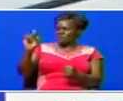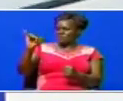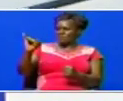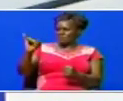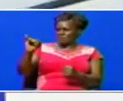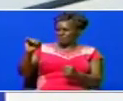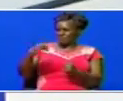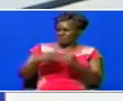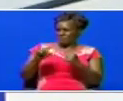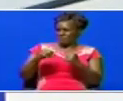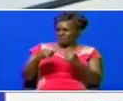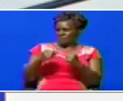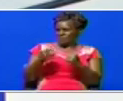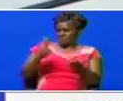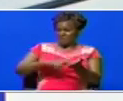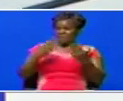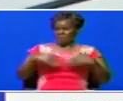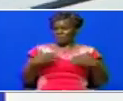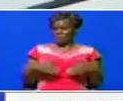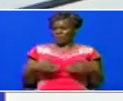423,434 registered voters.